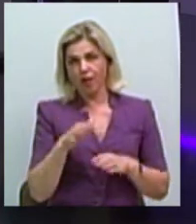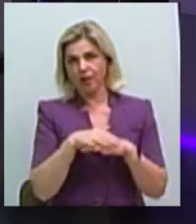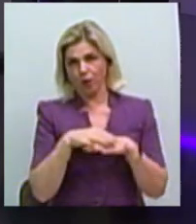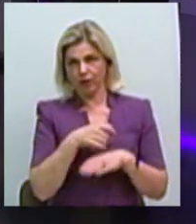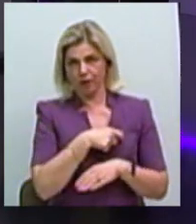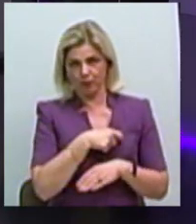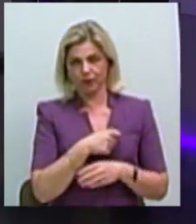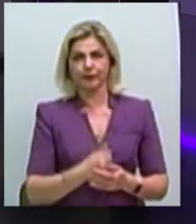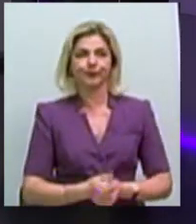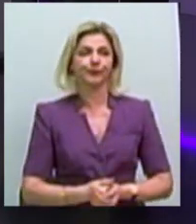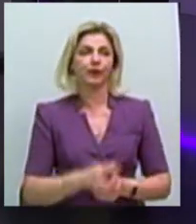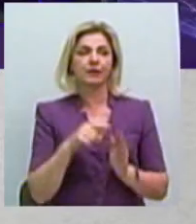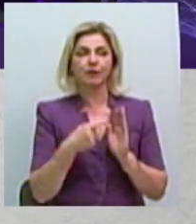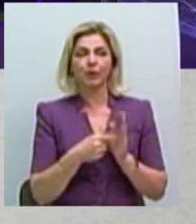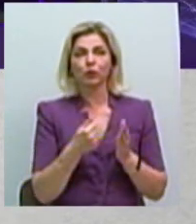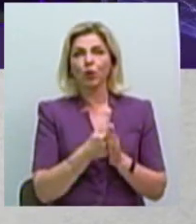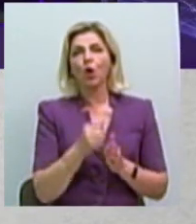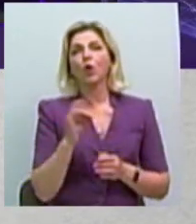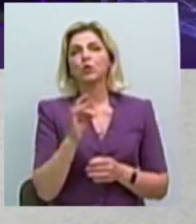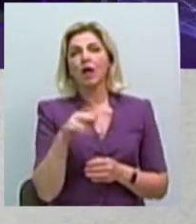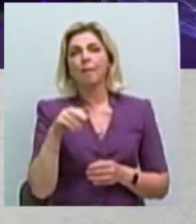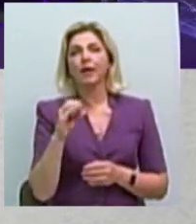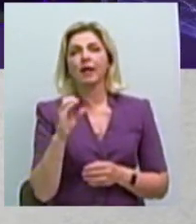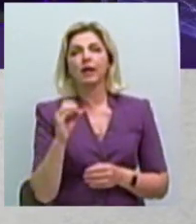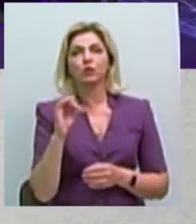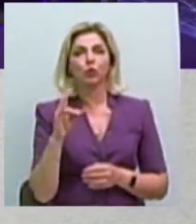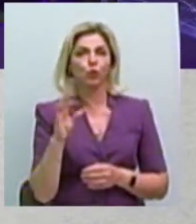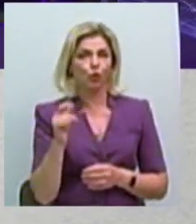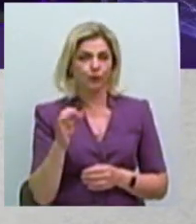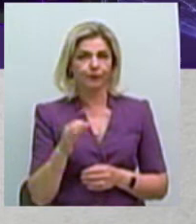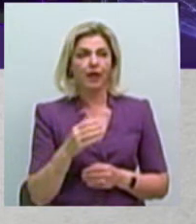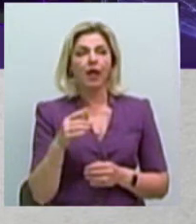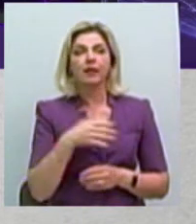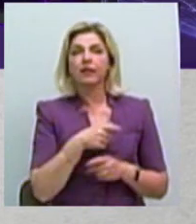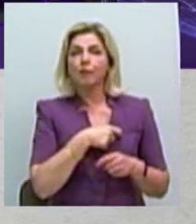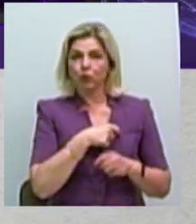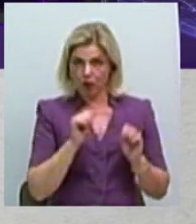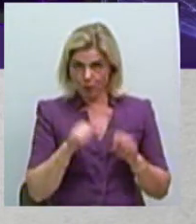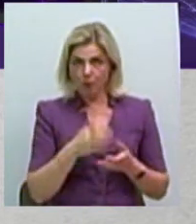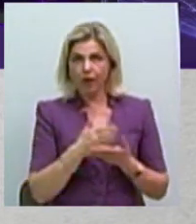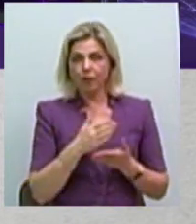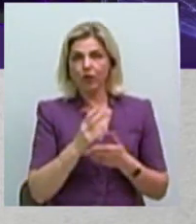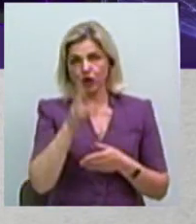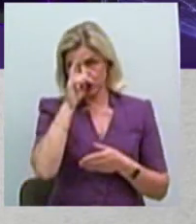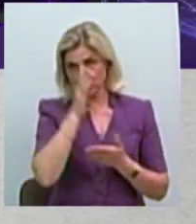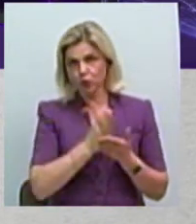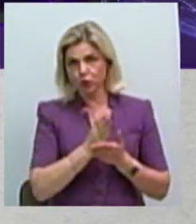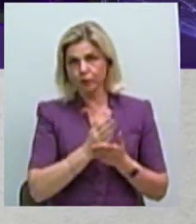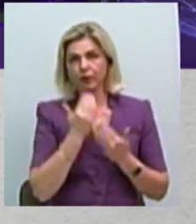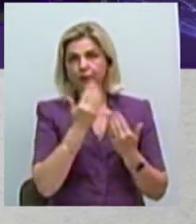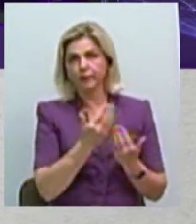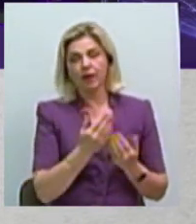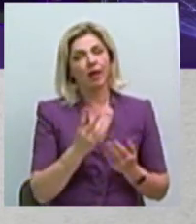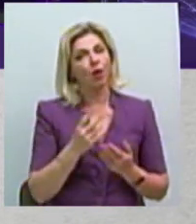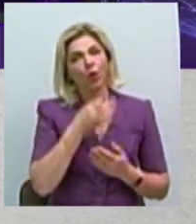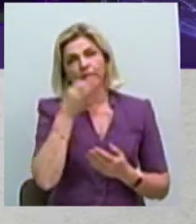таймер, 90 секунд і запитання до Руслана Пересунька. Народний депутат може перебувати на державній службі? Ні. Немає